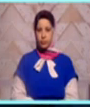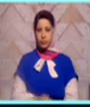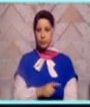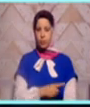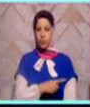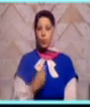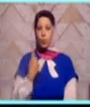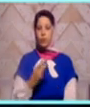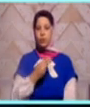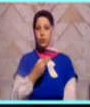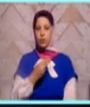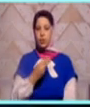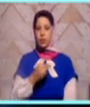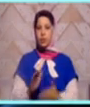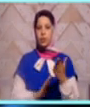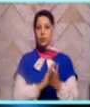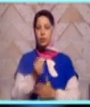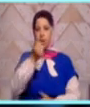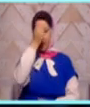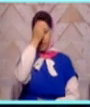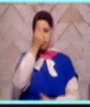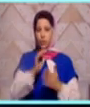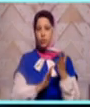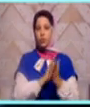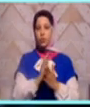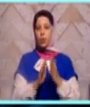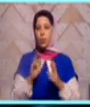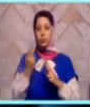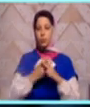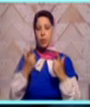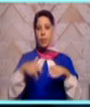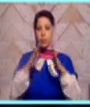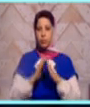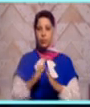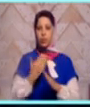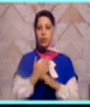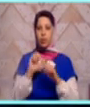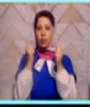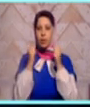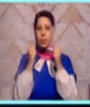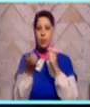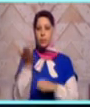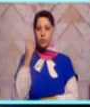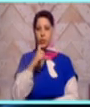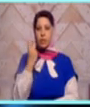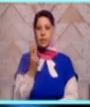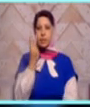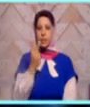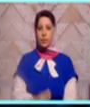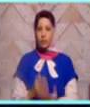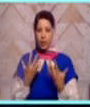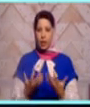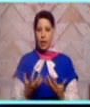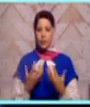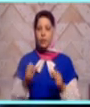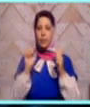طبعا ده له مرد يعني مدلول على اساس نتيجه طبعا تخفيف الاحمال خلال الفتره الماضيه، وخاصه من يعني